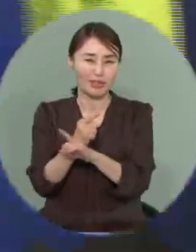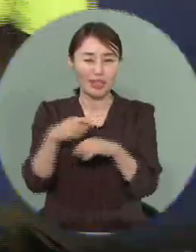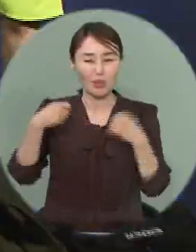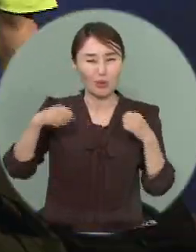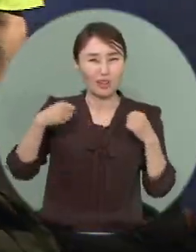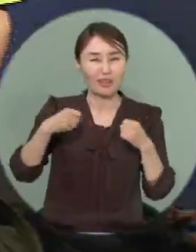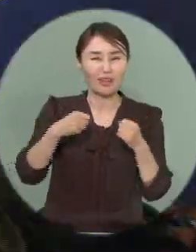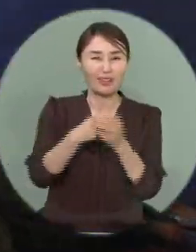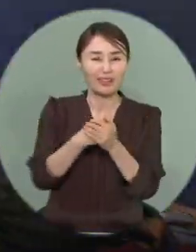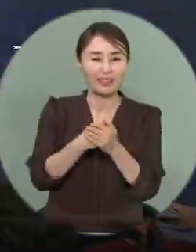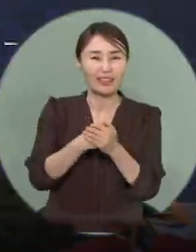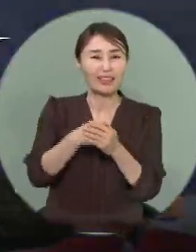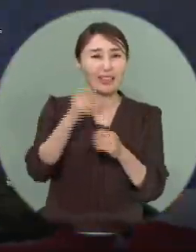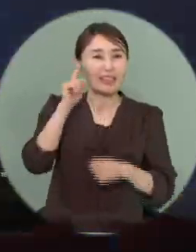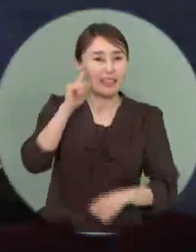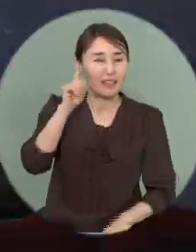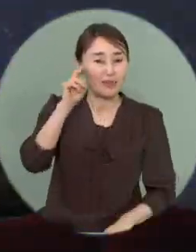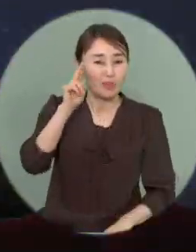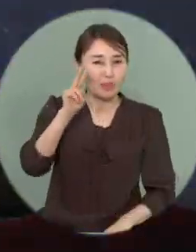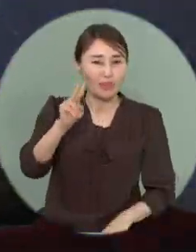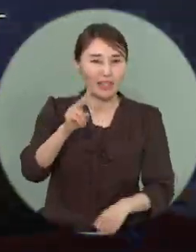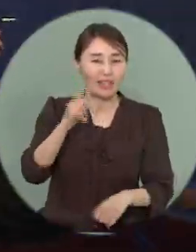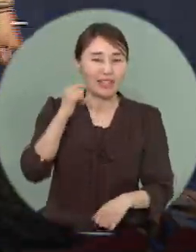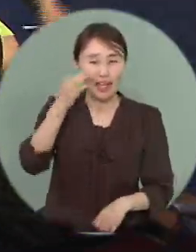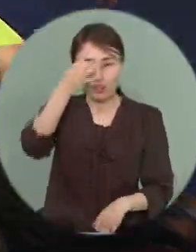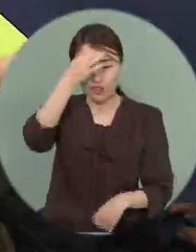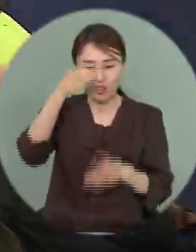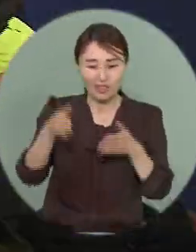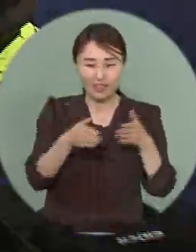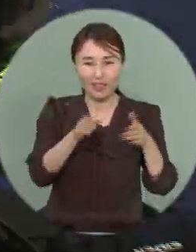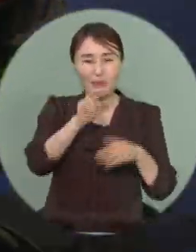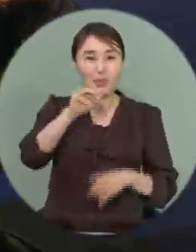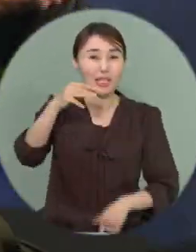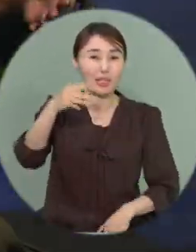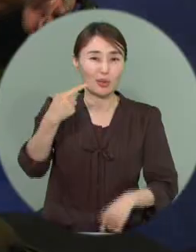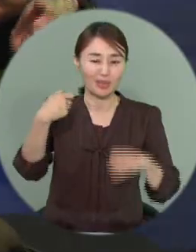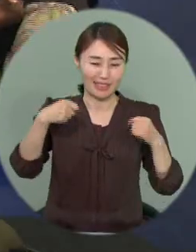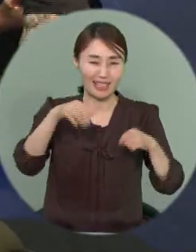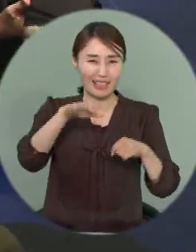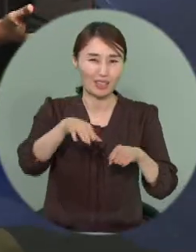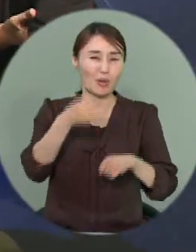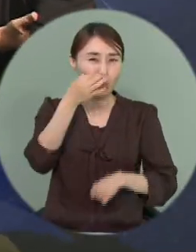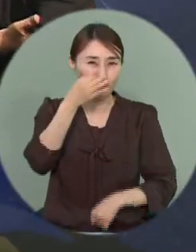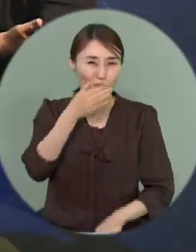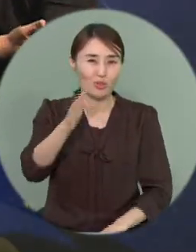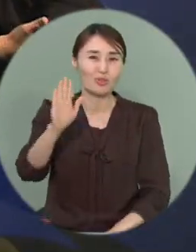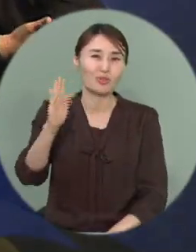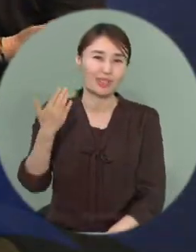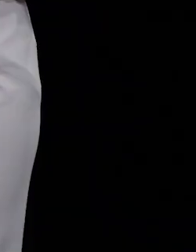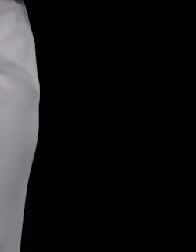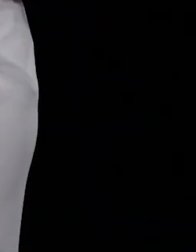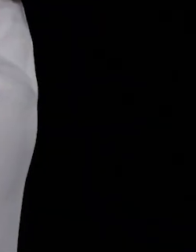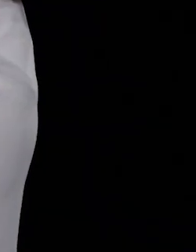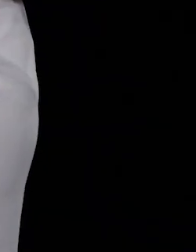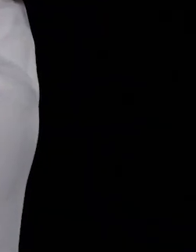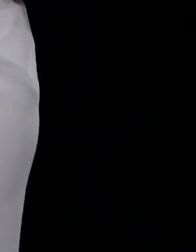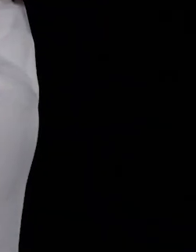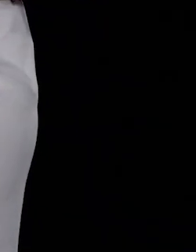정기 공연은 내일과 모레 예술의 거리 미로극장에서 펼쳐집니다. MBC 뉴스 박수인입니다.